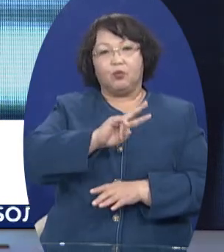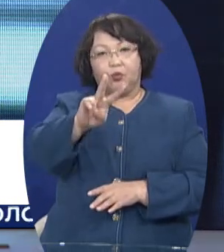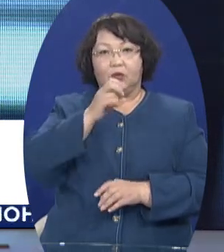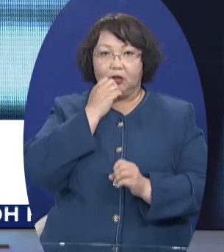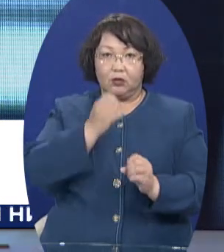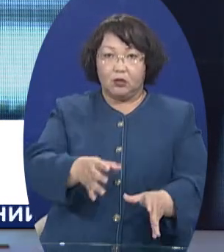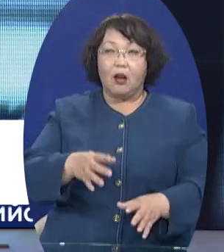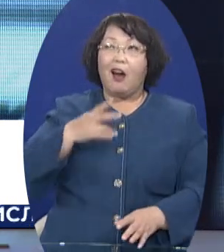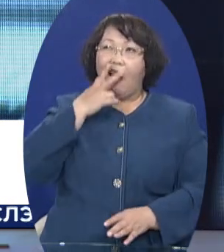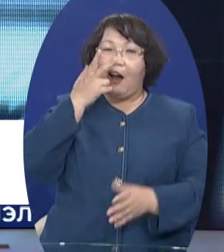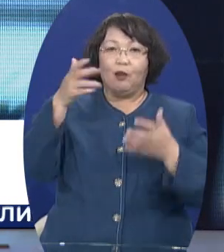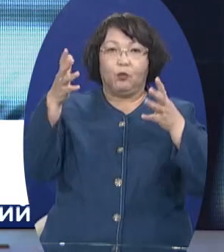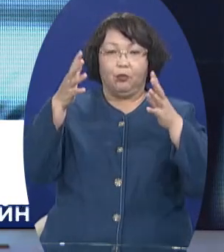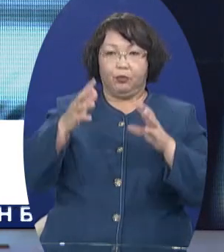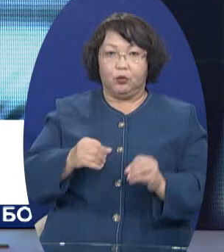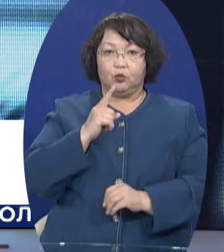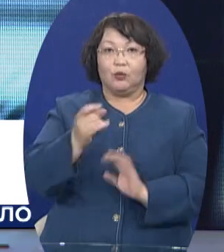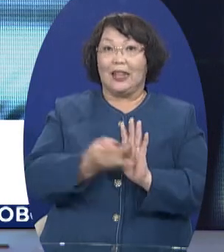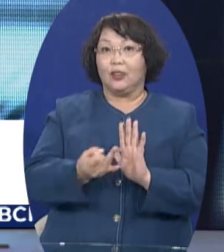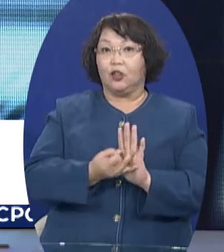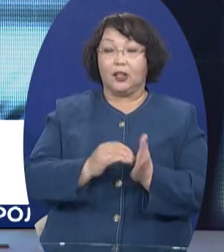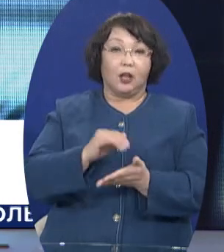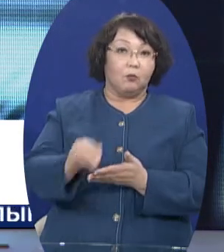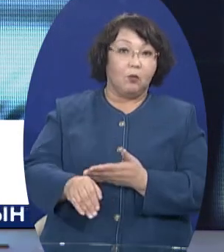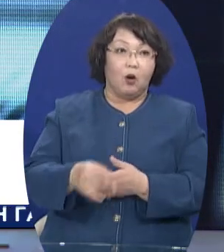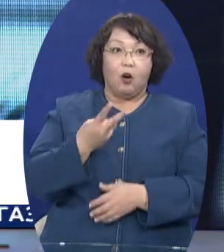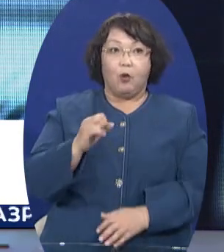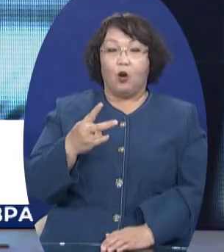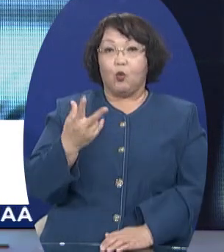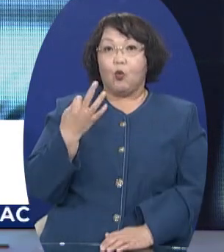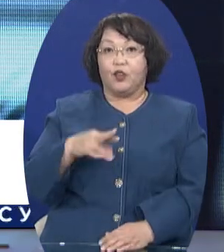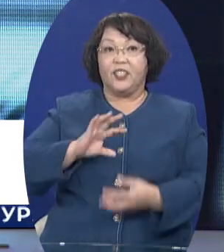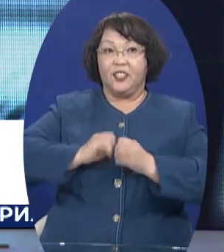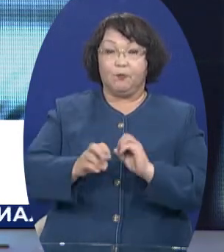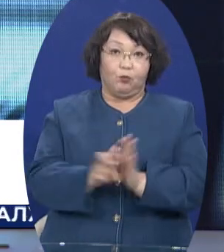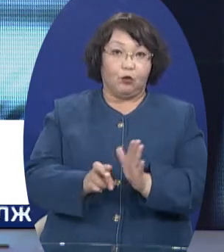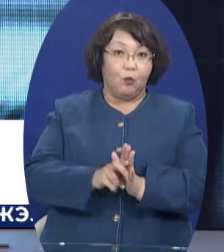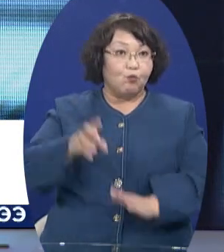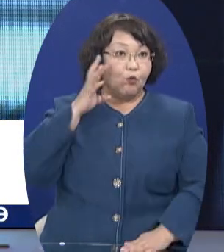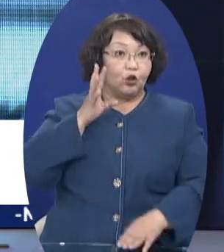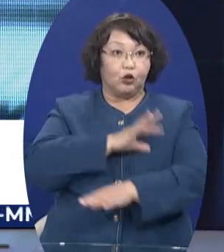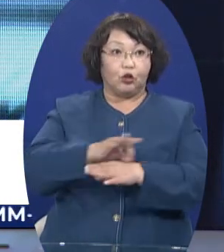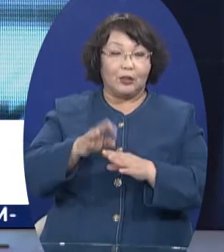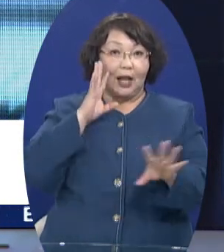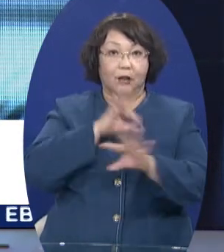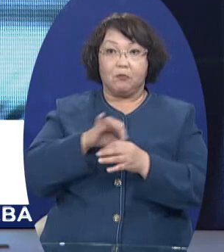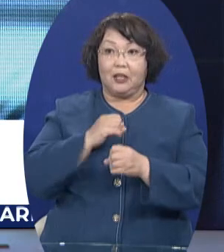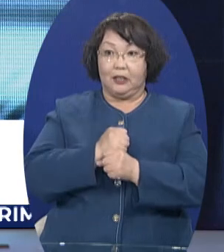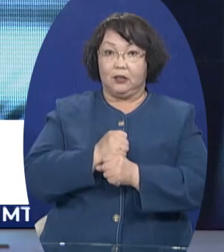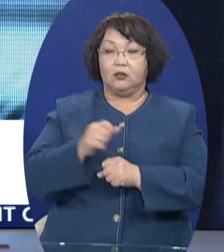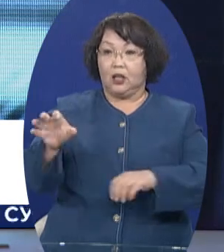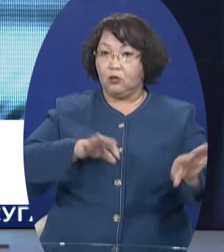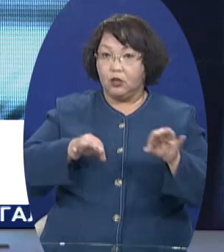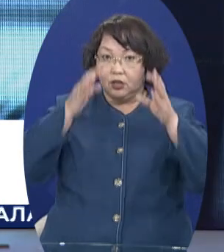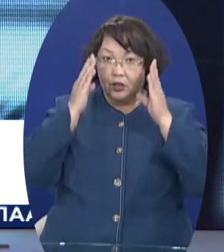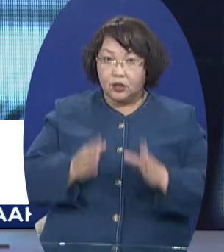бохирдлыг бууруулах зорилгоор 177 тэрбум төгрөгөөр 2023 онд хэрэгжүүлэх боломжтой бодлогын төсөл арга хэмжээг шалгаруулж шийдвэр